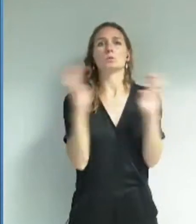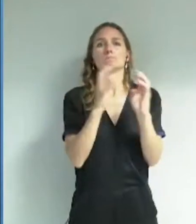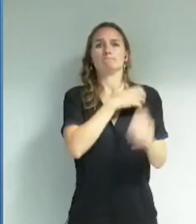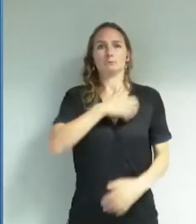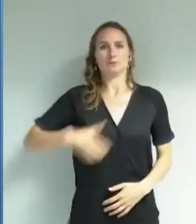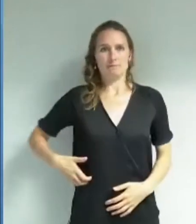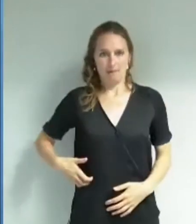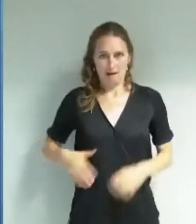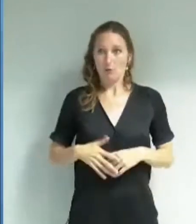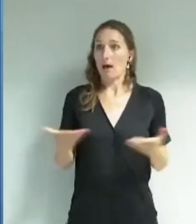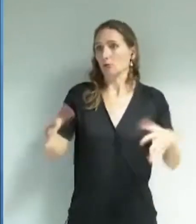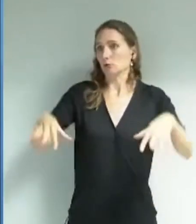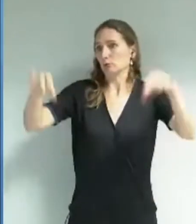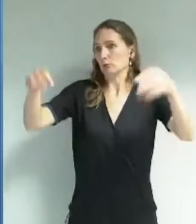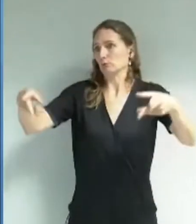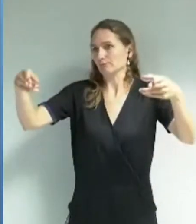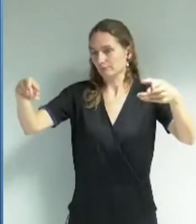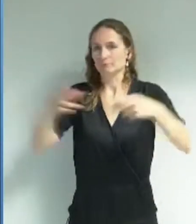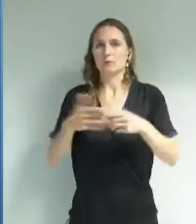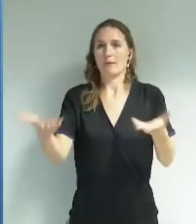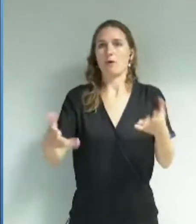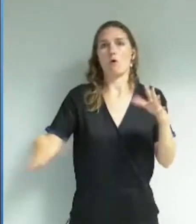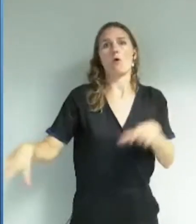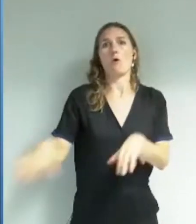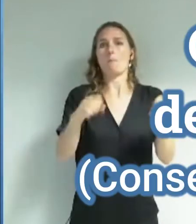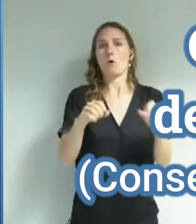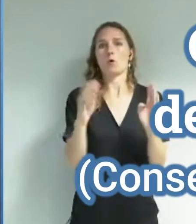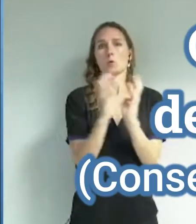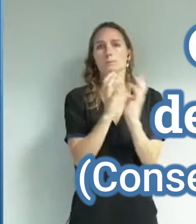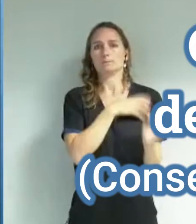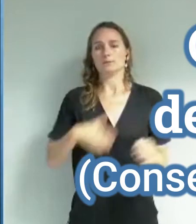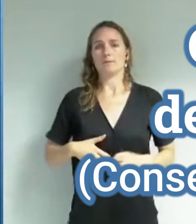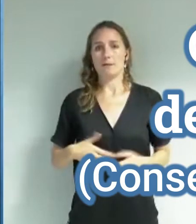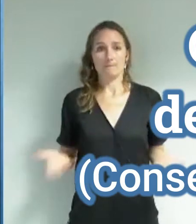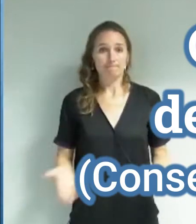conseil municipal après cette suspension de séance. Et je redonne la parole à Lucile Lheureux.